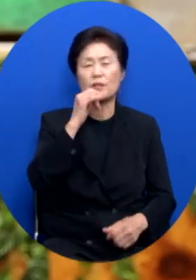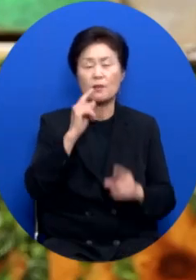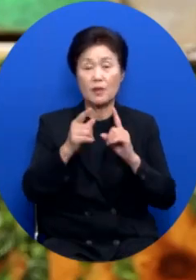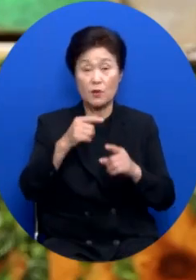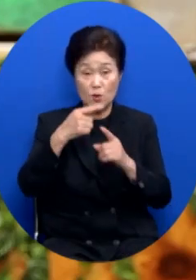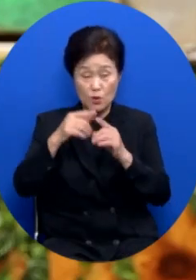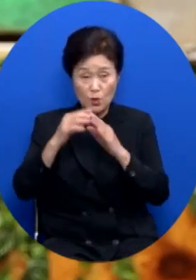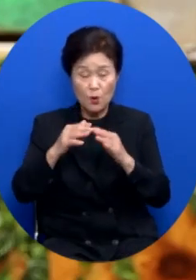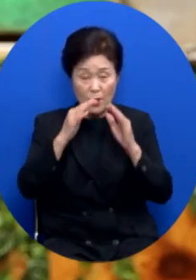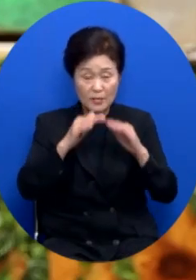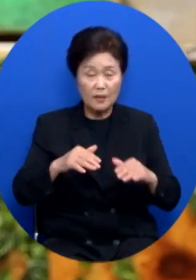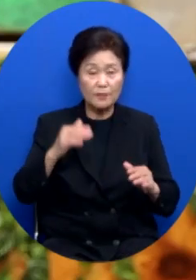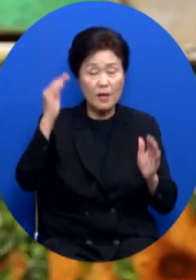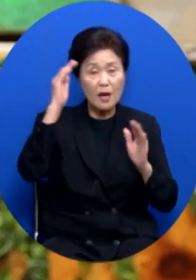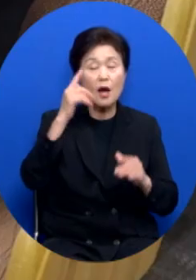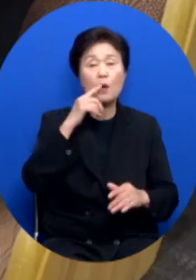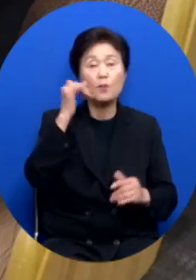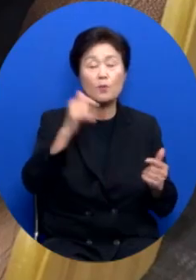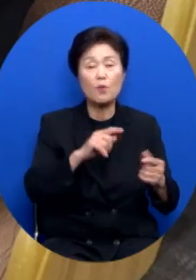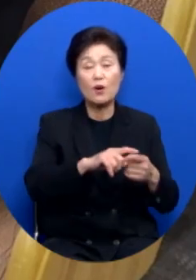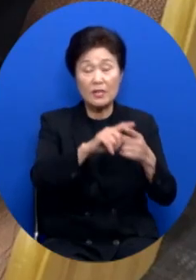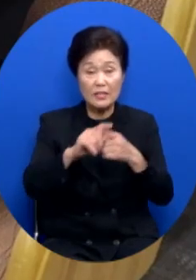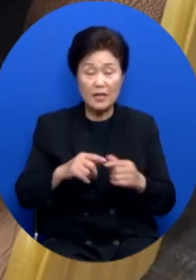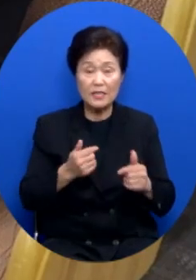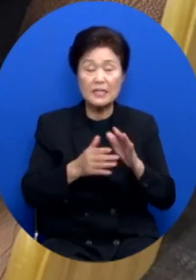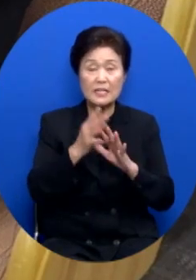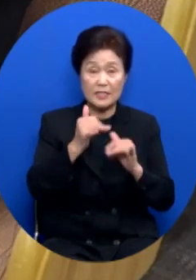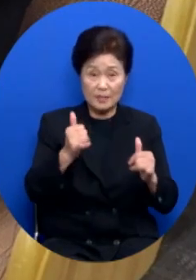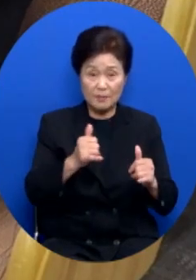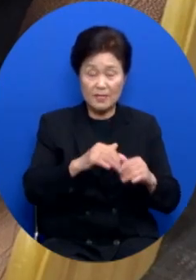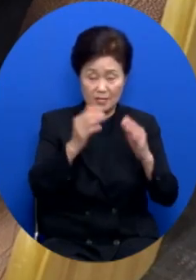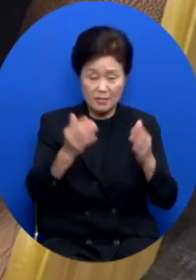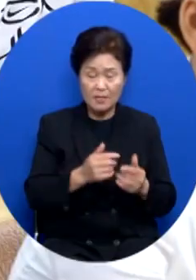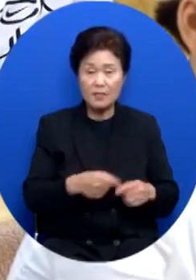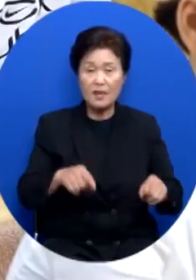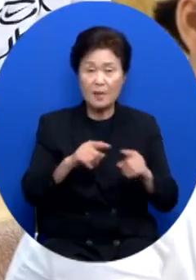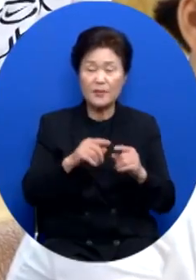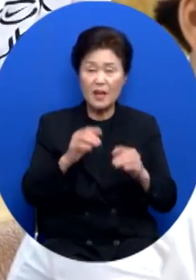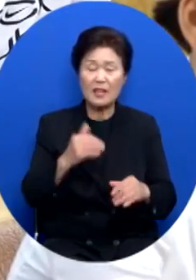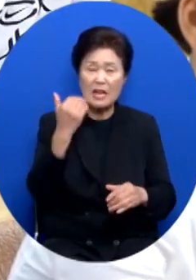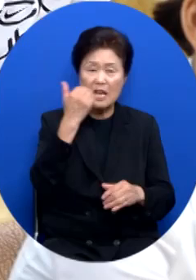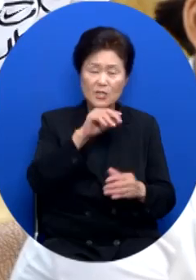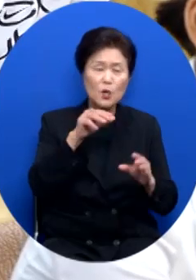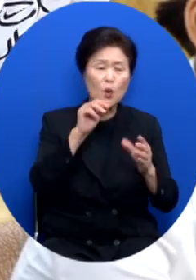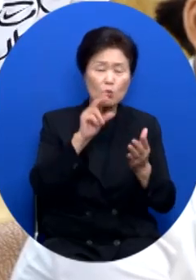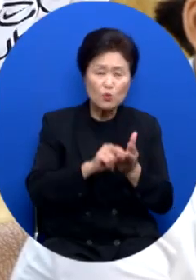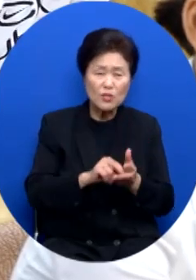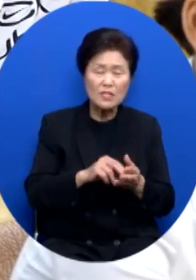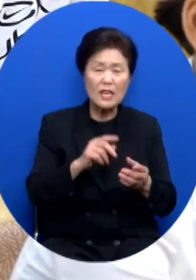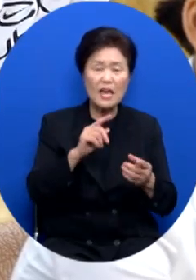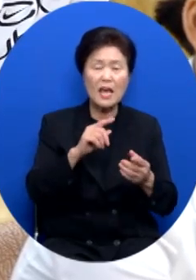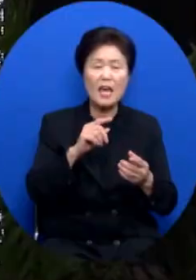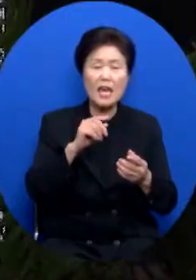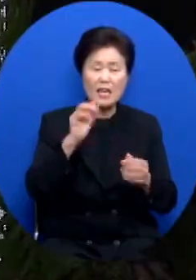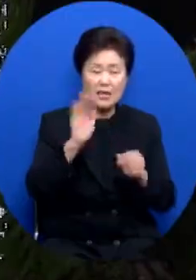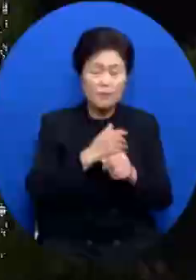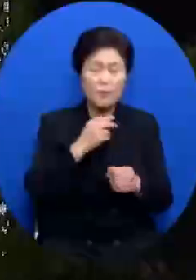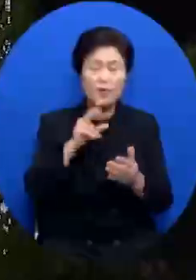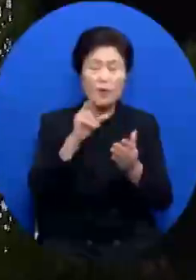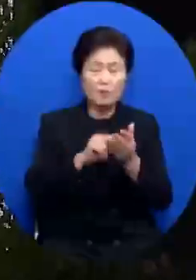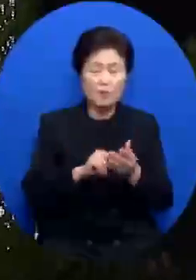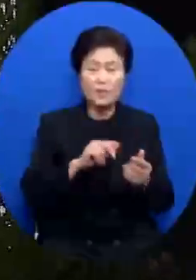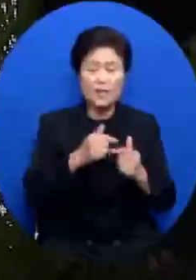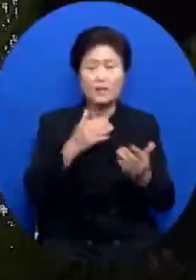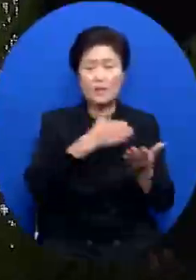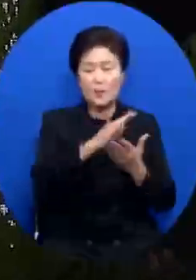교회와 전남 학부모 연대와 같은 시민 단체가 함께 연합해 포르노 수준의 다음 세대 성교육 척결 운동을 일으켜야 한다고